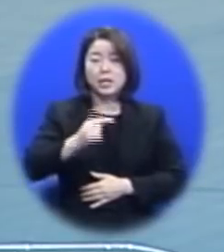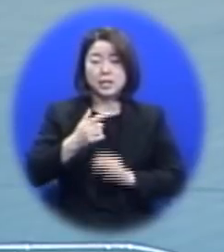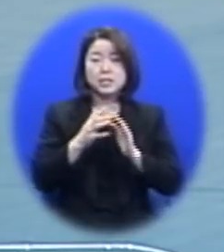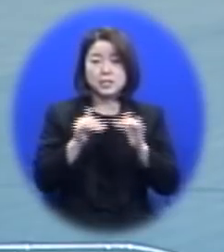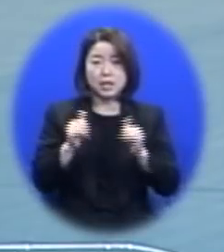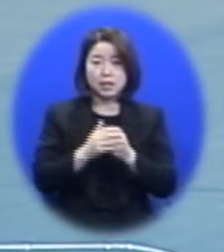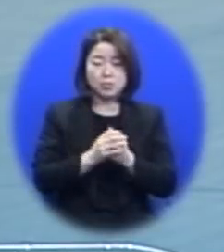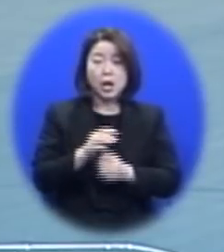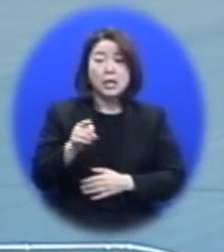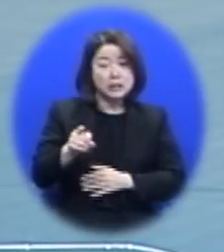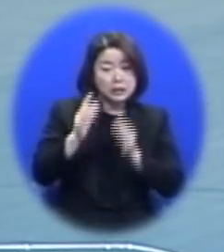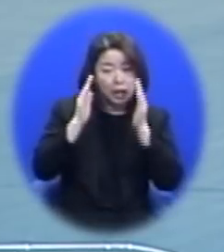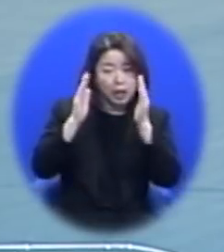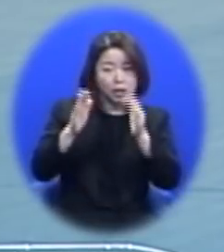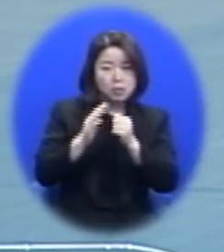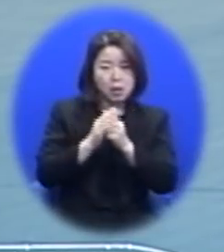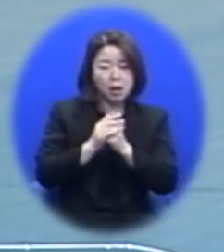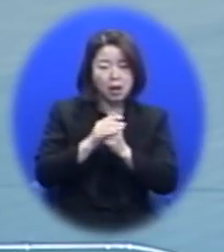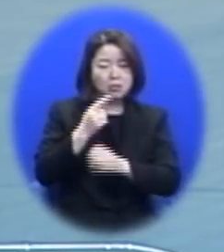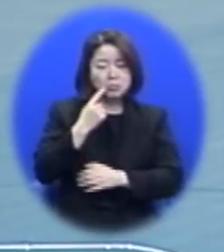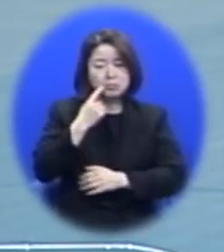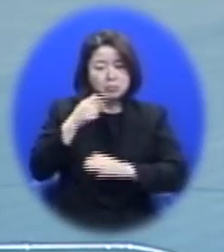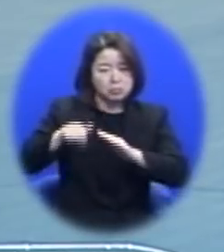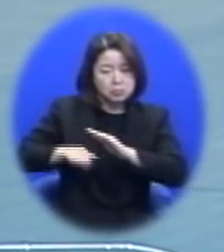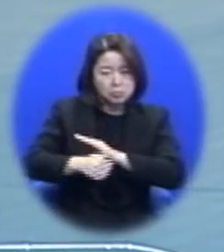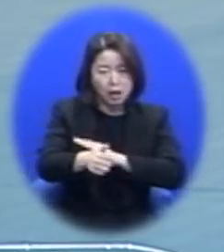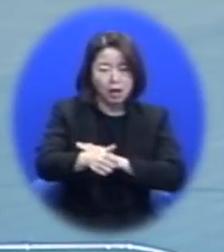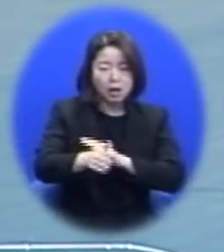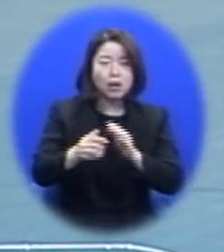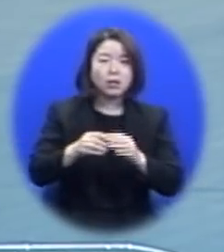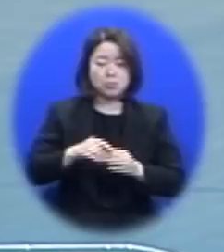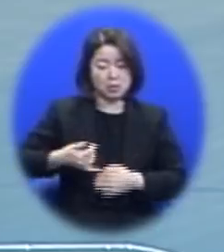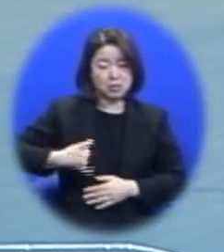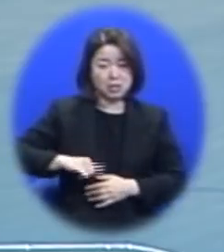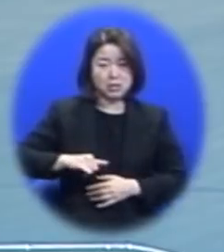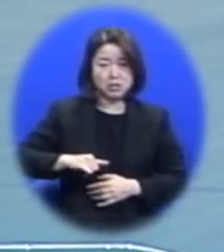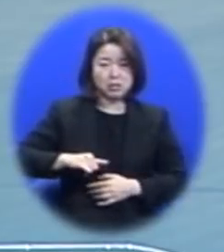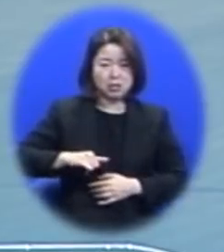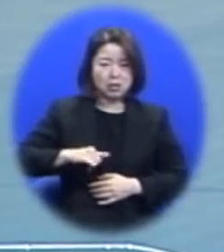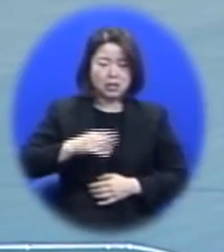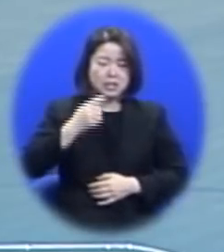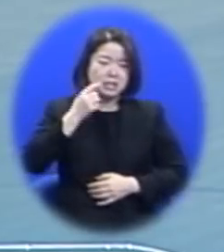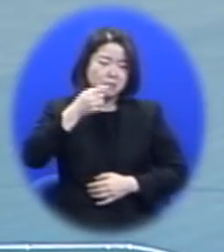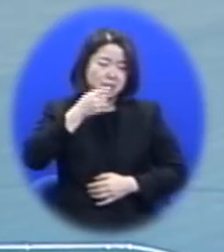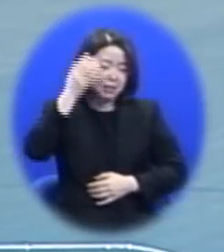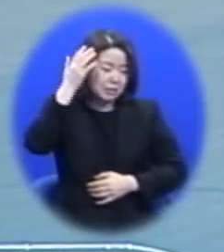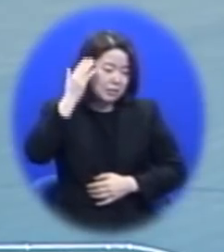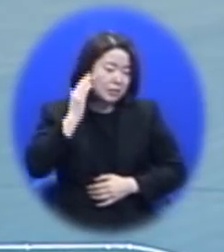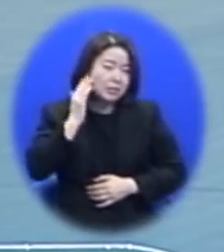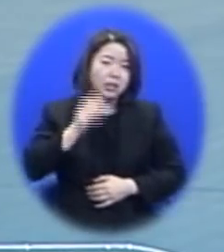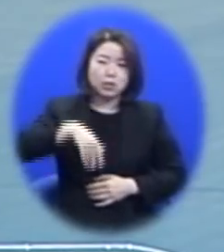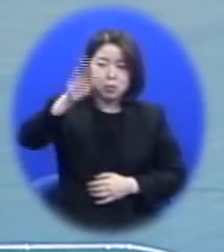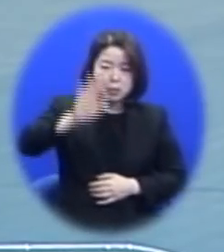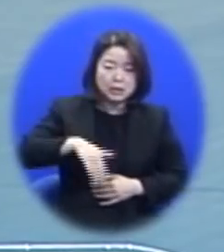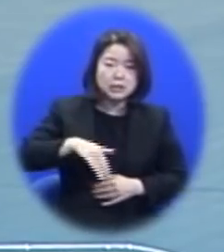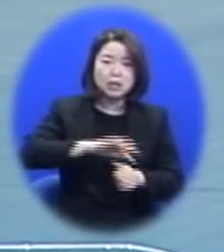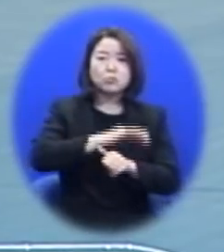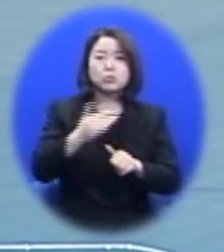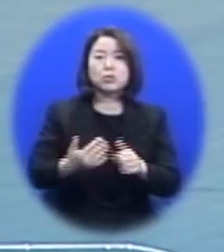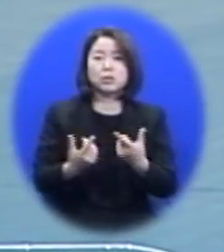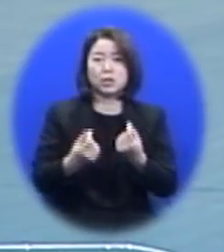바리새인들을 향하여 독사의 자식이라 회칠한 무덤이라고 그렇게 책망하셨습니다. 이유가